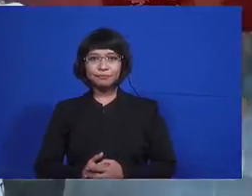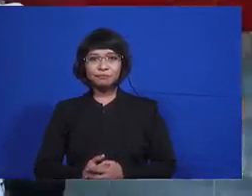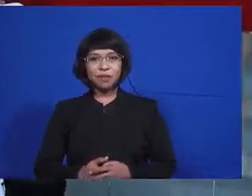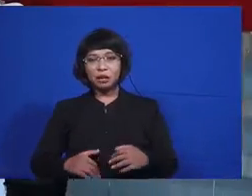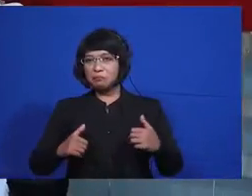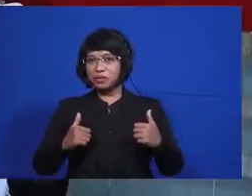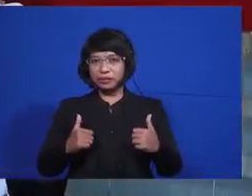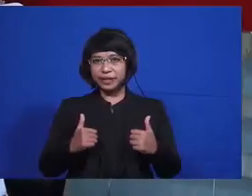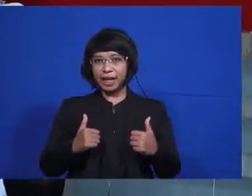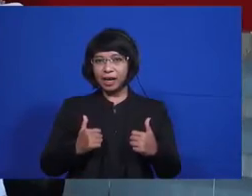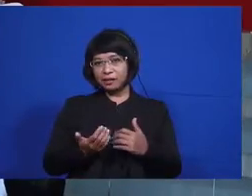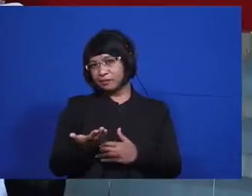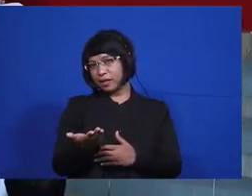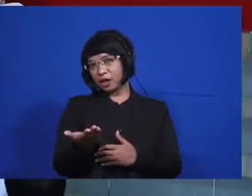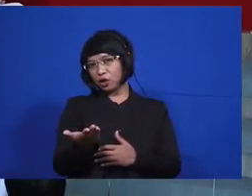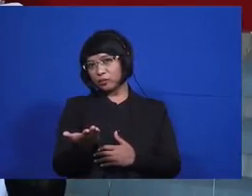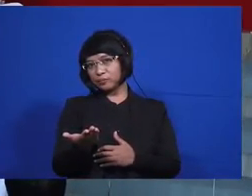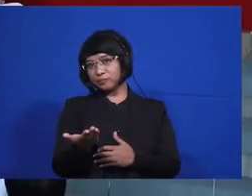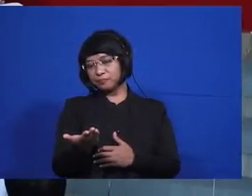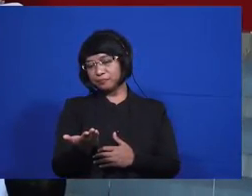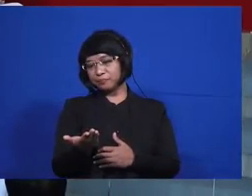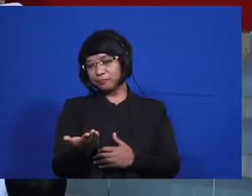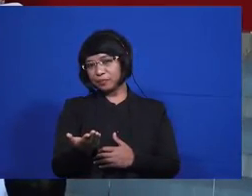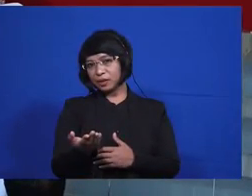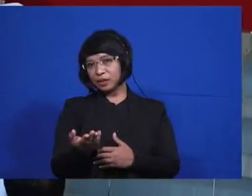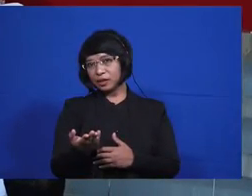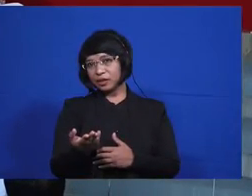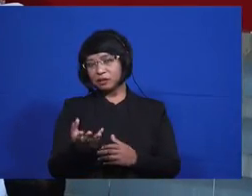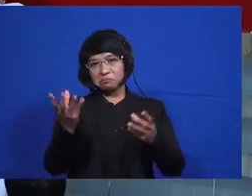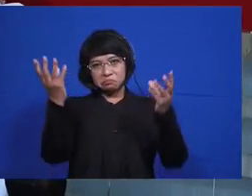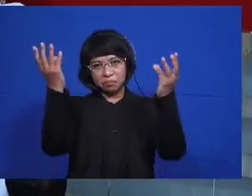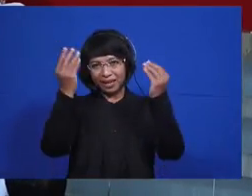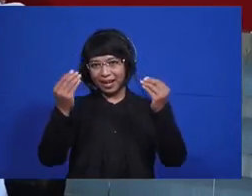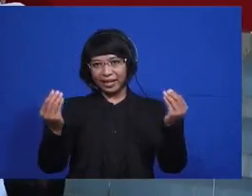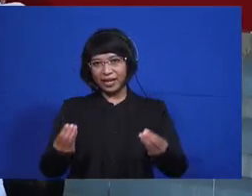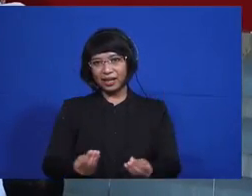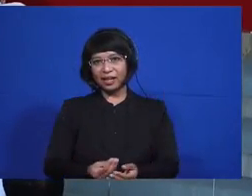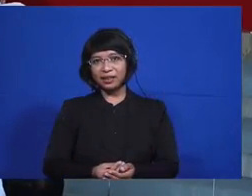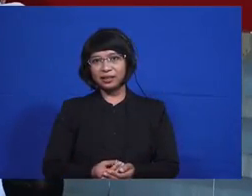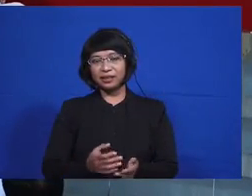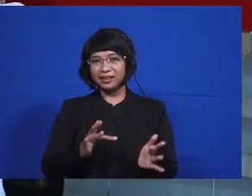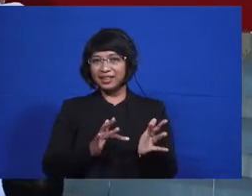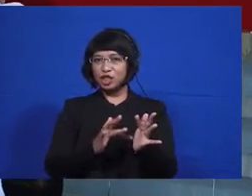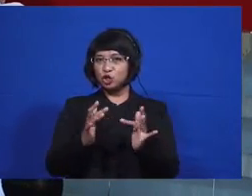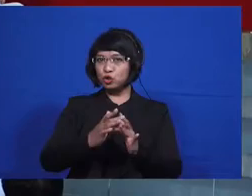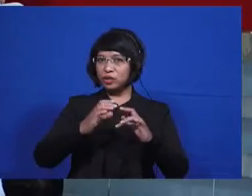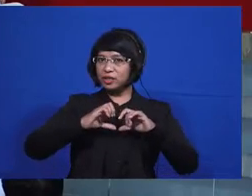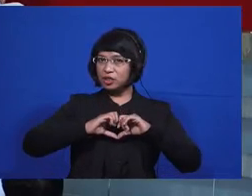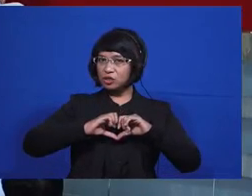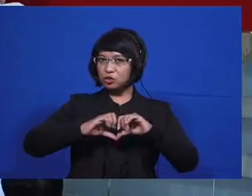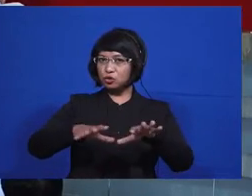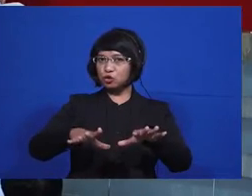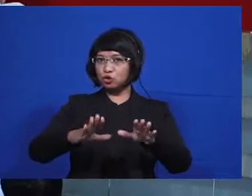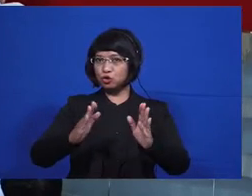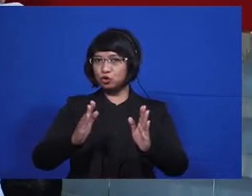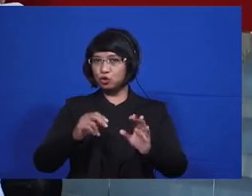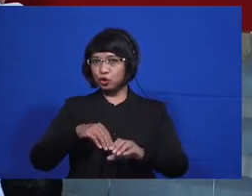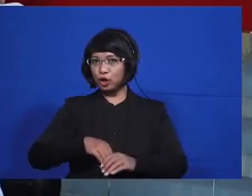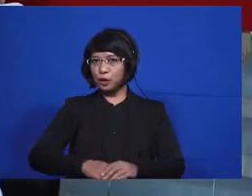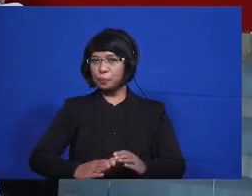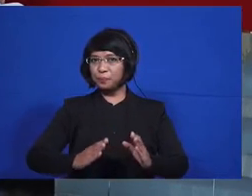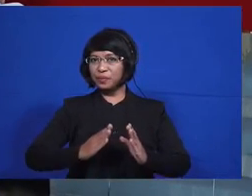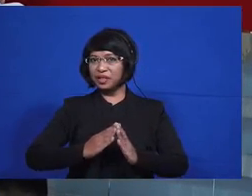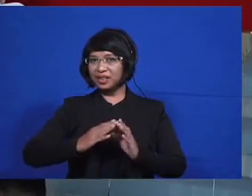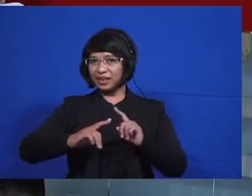Bersediakah diakon merayakan misteri Yesus Kristus dalam gereja dengan hormat dan setia sesuai dengan